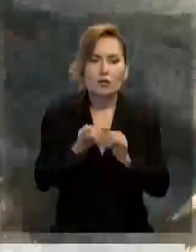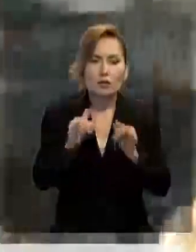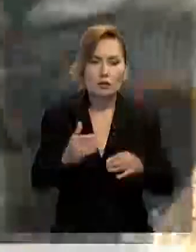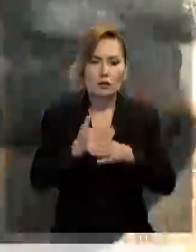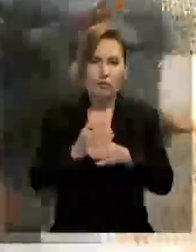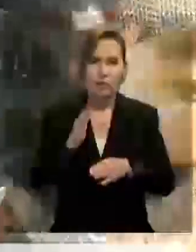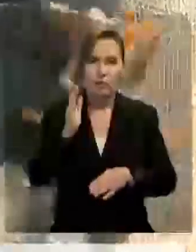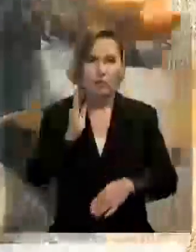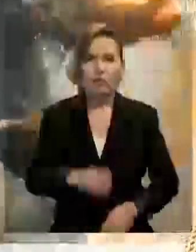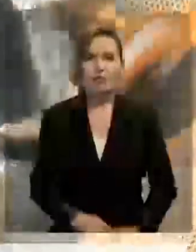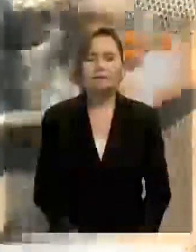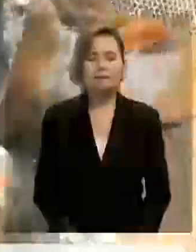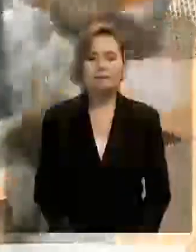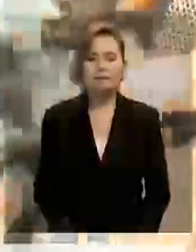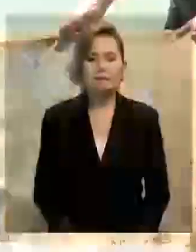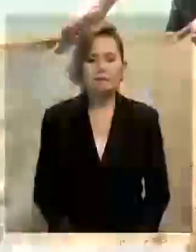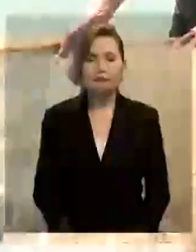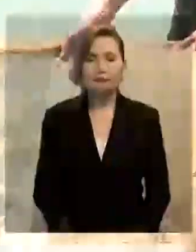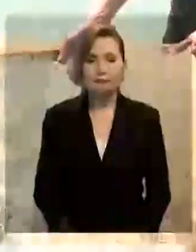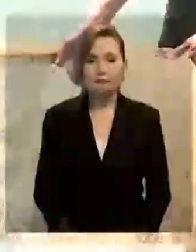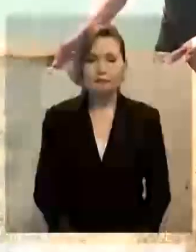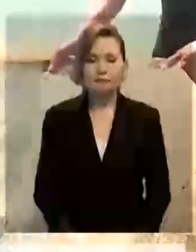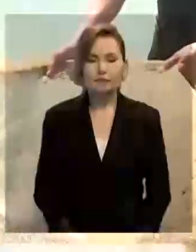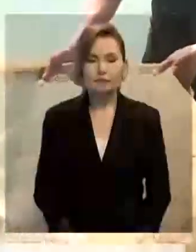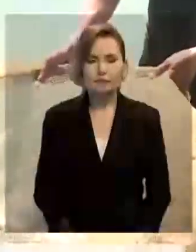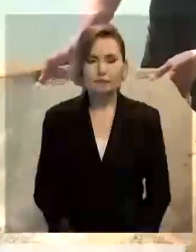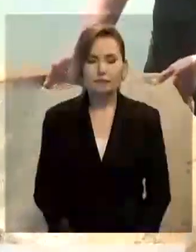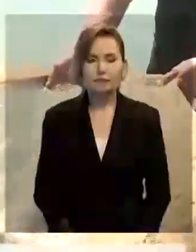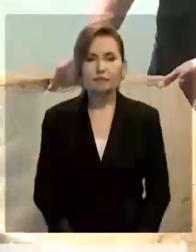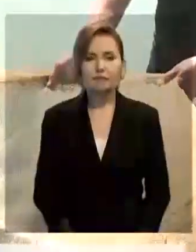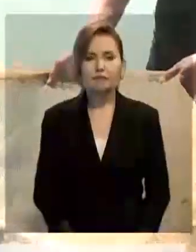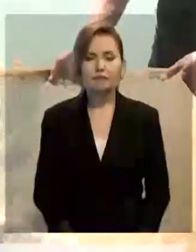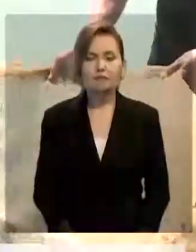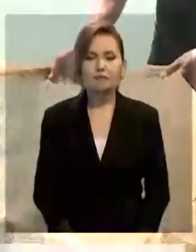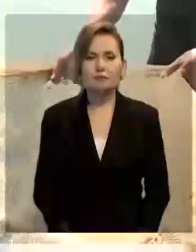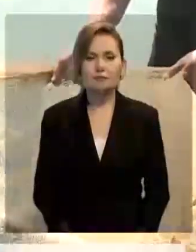Қамбар Бекенов, Нұржан Мұзарап үшін Әлхайдар Тұрлыханов, Қызылорда облысы, Хабар 24.